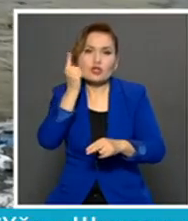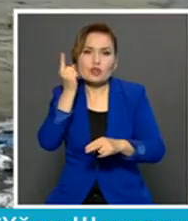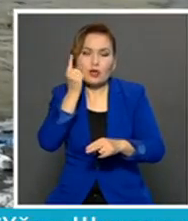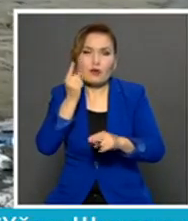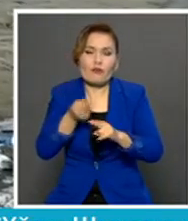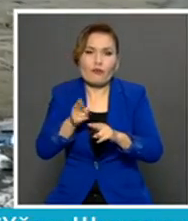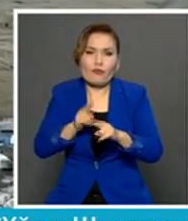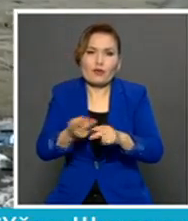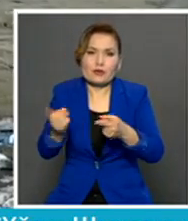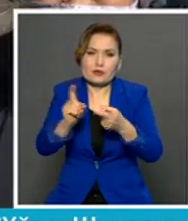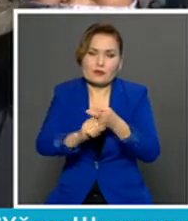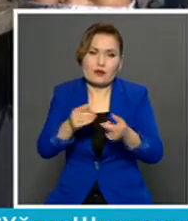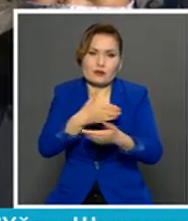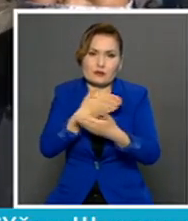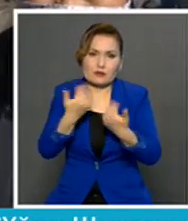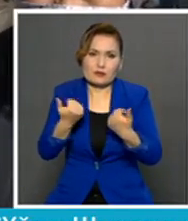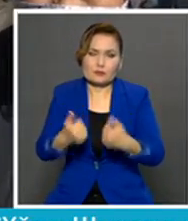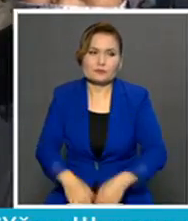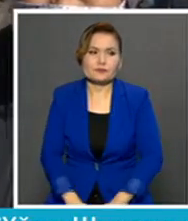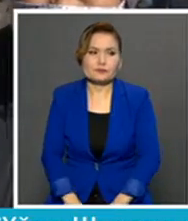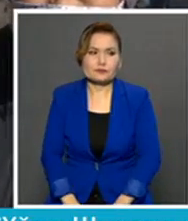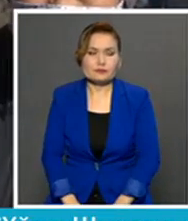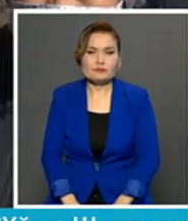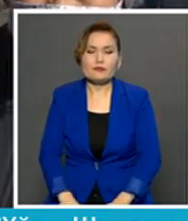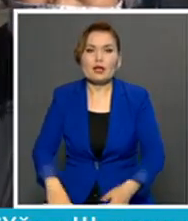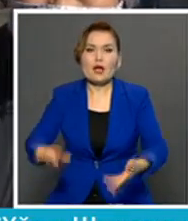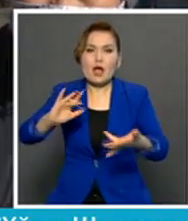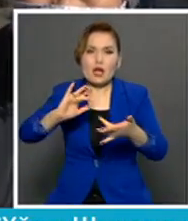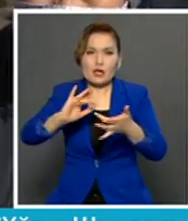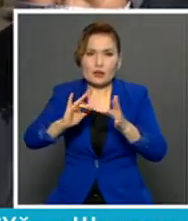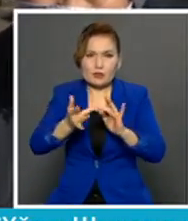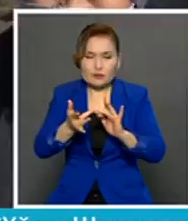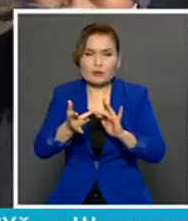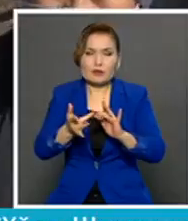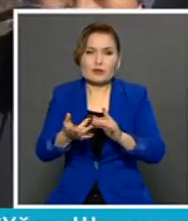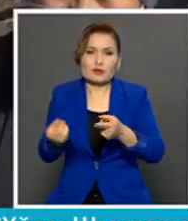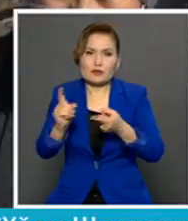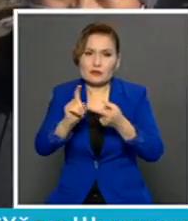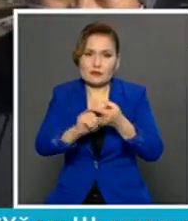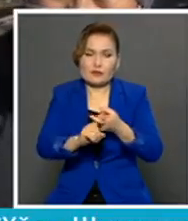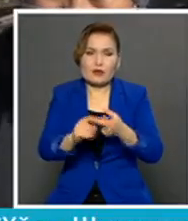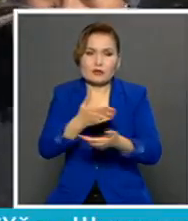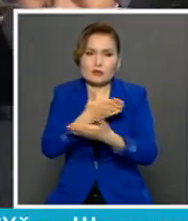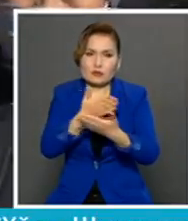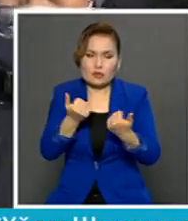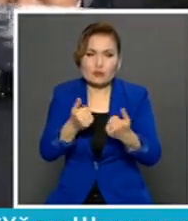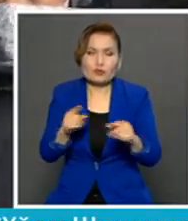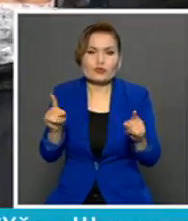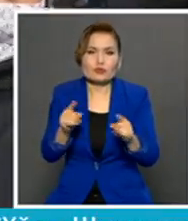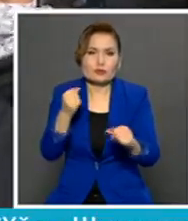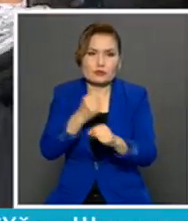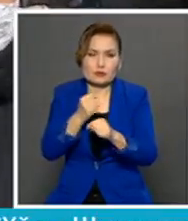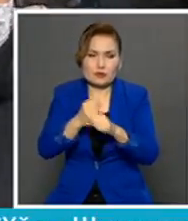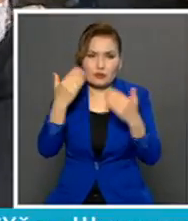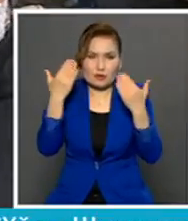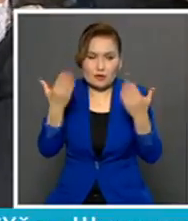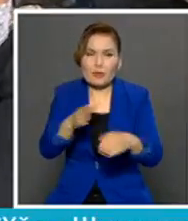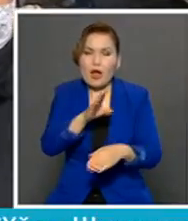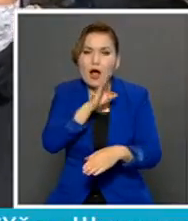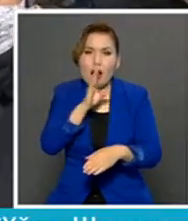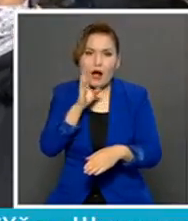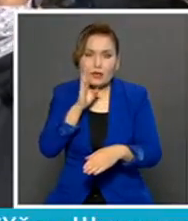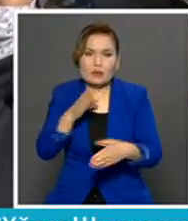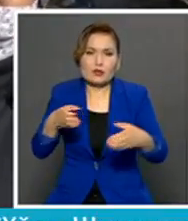тау тастың үстіне шығып кетеді. Интернеттің қадірінде бәрінің қадірін қазір білдік деген сөз. Сондықтан бізге енді мына ата-аналар